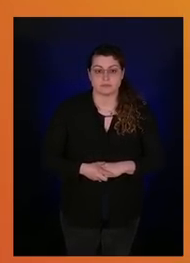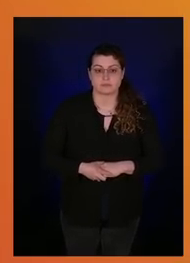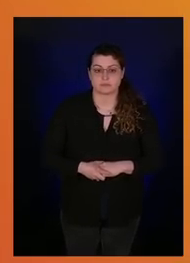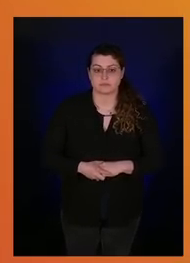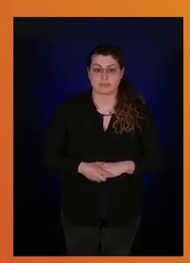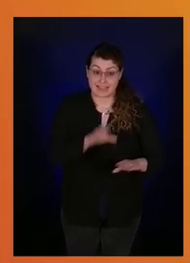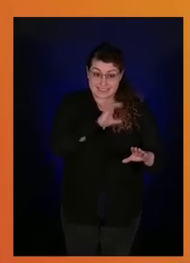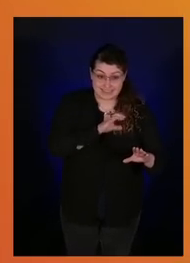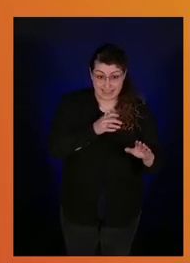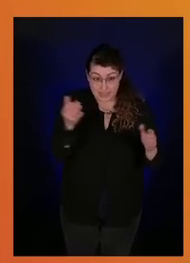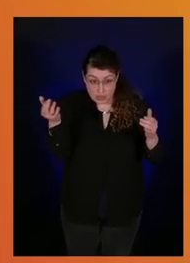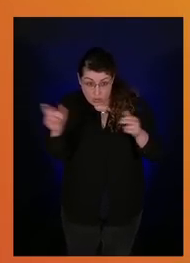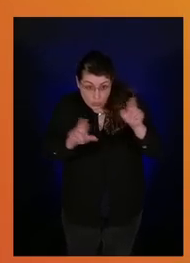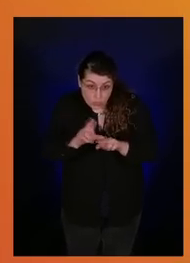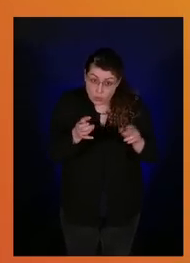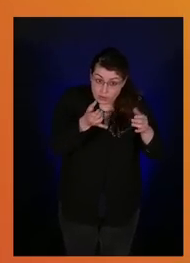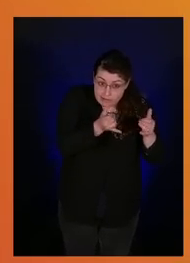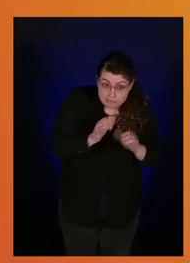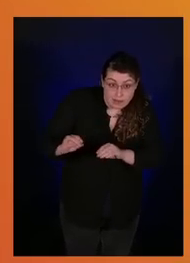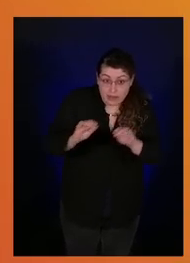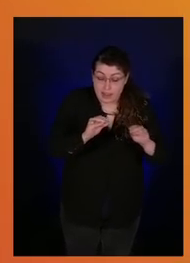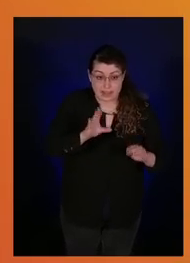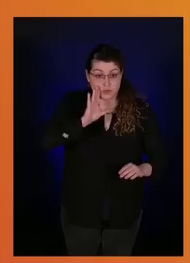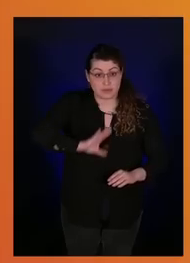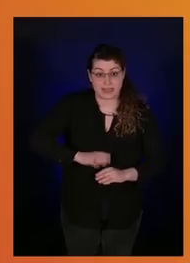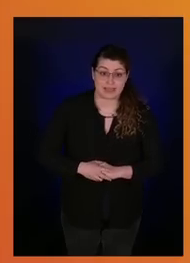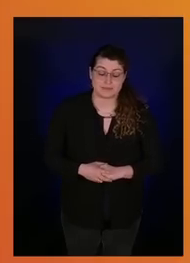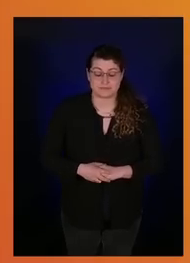Allez, on essaie de s'installer, s'il vous plaît, les camarades.